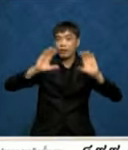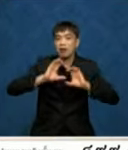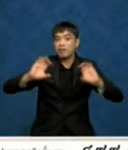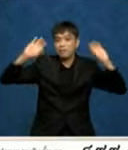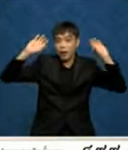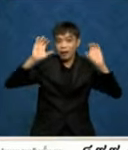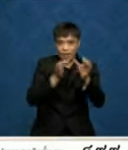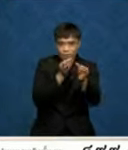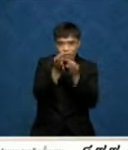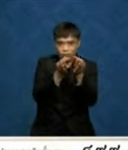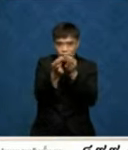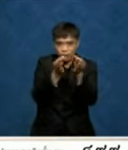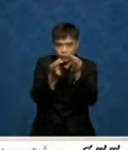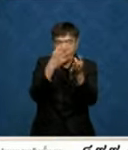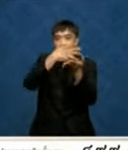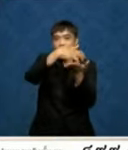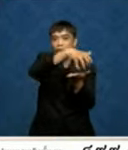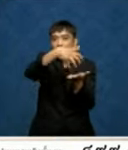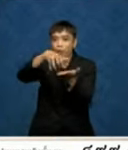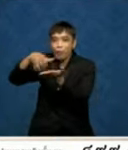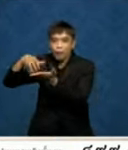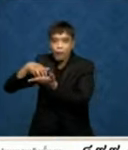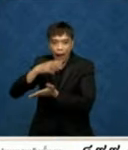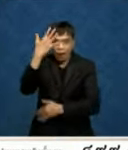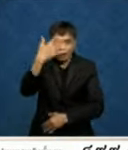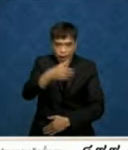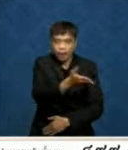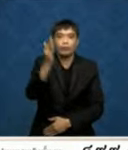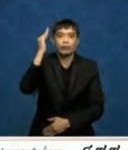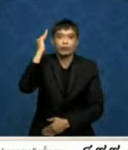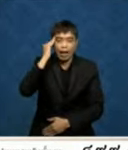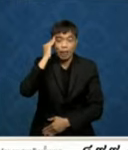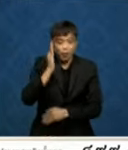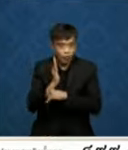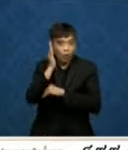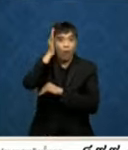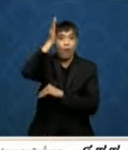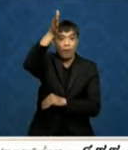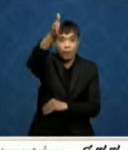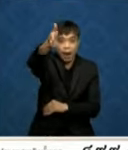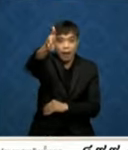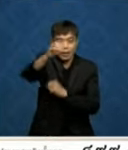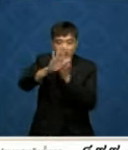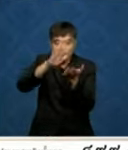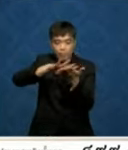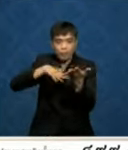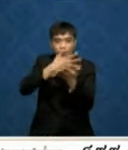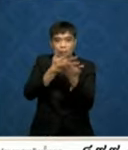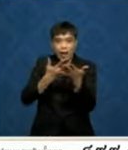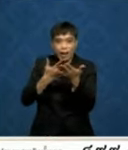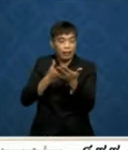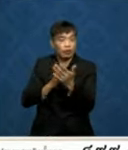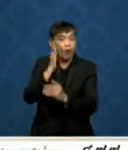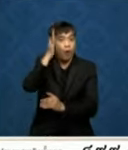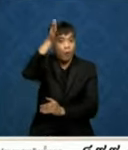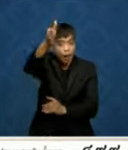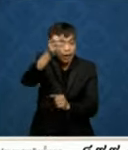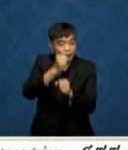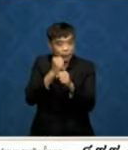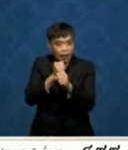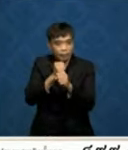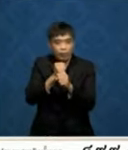การคลังของรัฐว่าในขณะนี้และ projection ไปข้างหน้าการประมาณการไปข้างหน้าหลายๆปีก็ตามเนี่ยอยู่ในกรอบนะครับไม่มีตัวเล